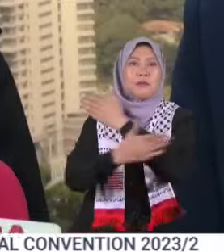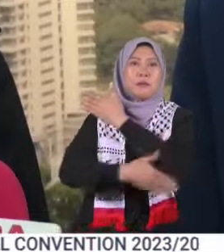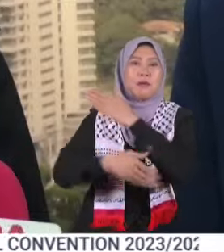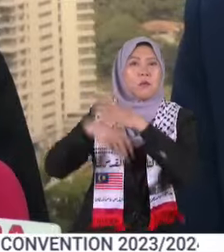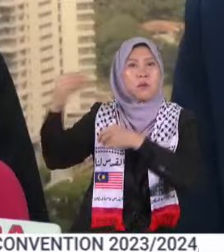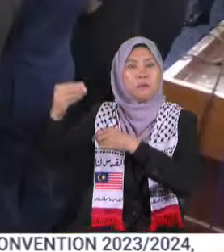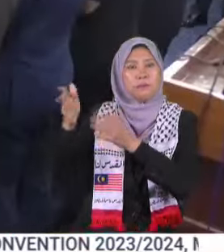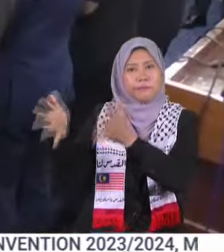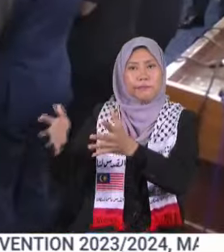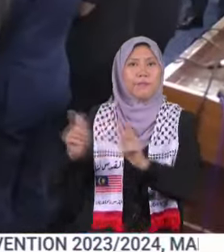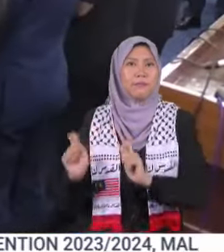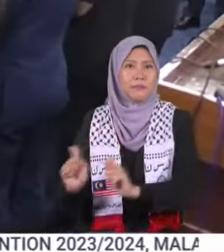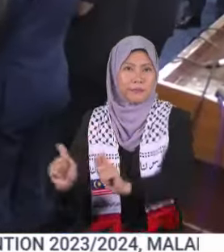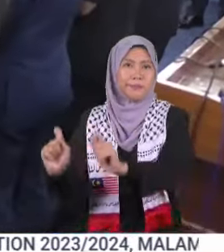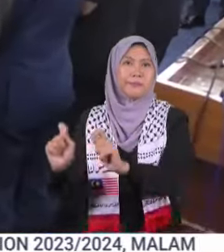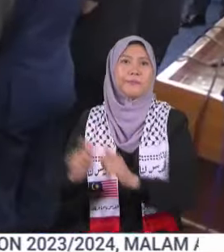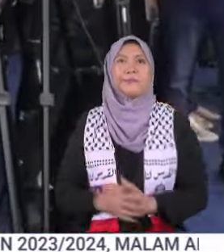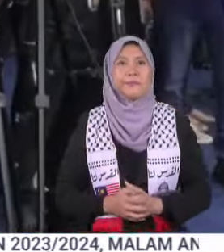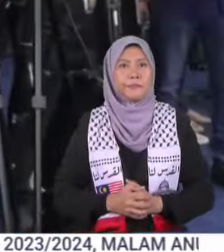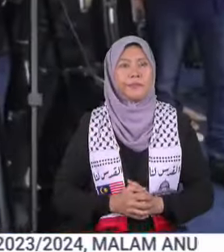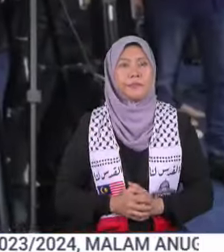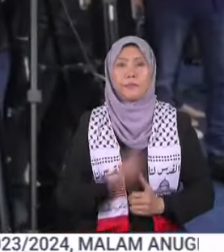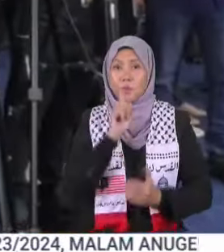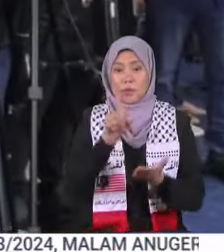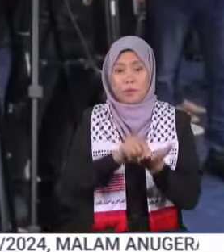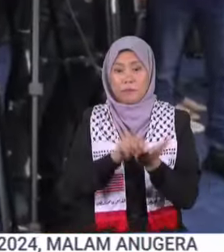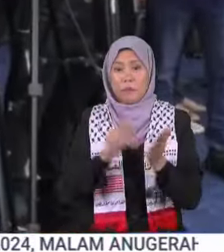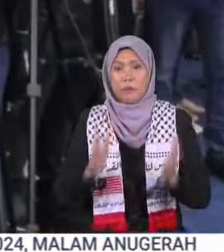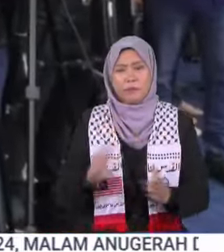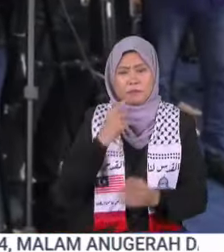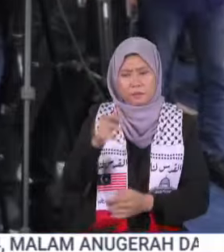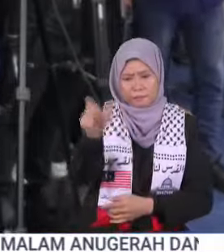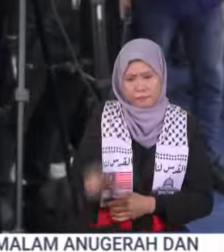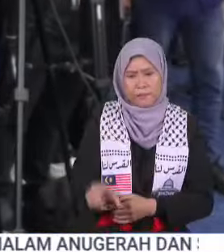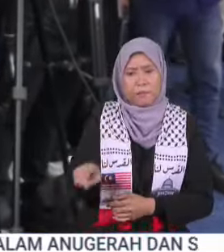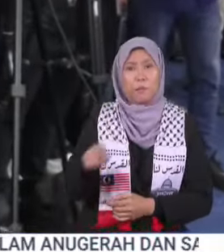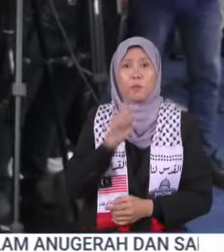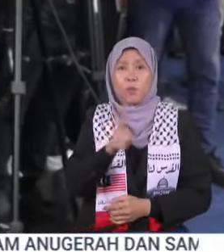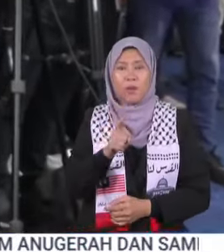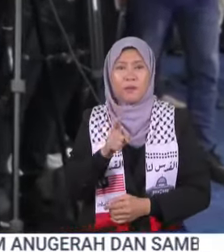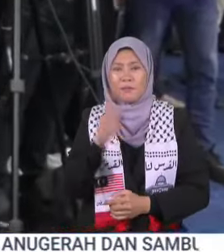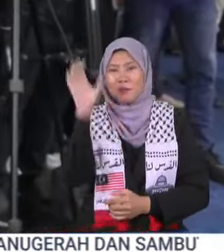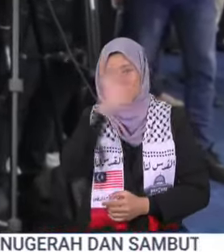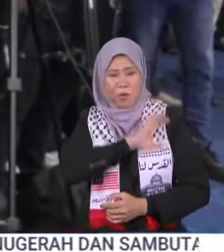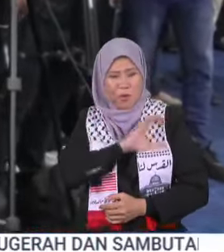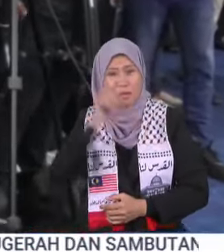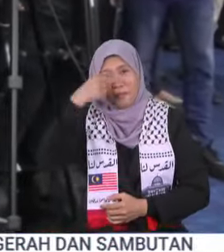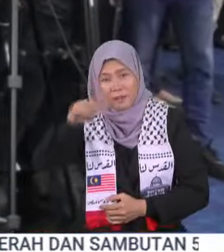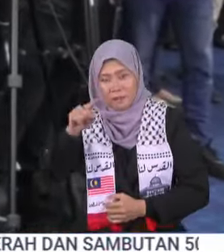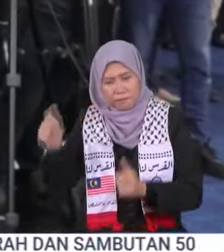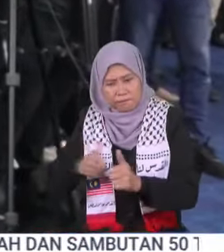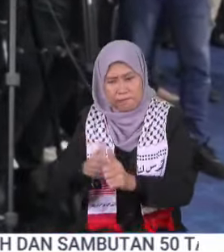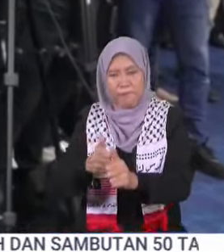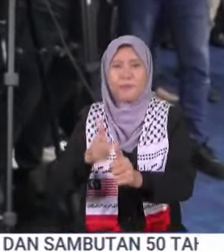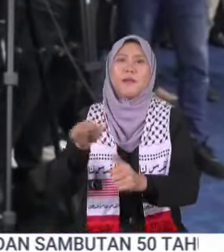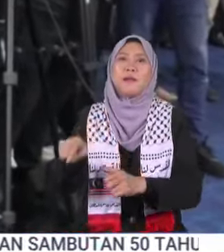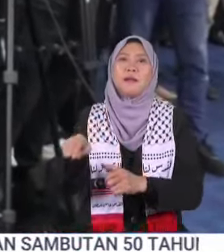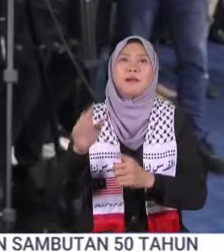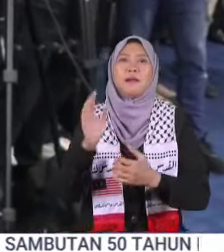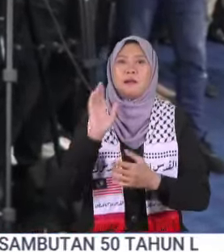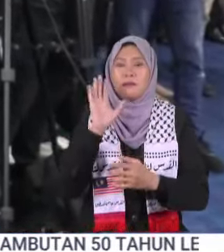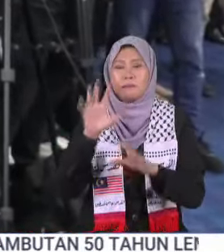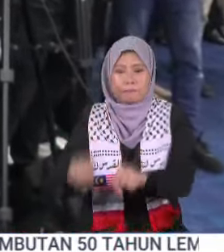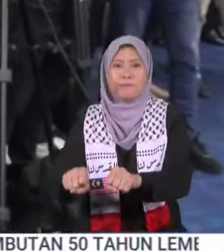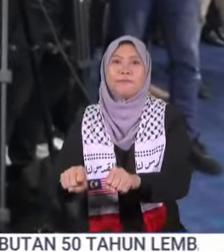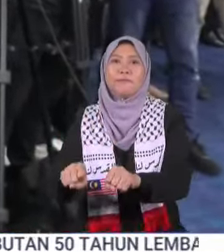mengambil tindakan media sebelum ini melaporkan suspek yang dikehendaki polis Thailand kerana kesalahan menyeludup dadah ditahan dalam